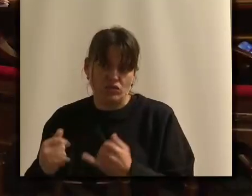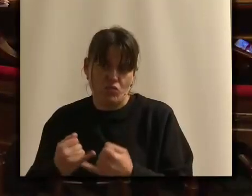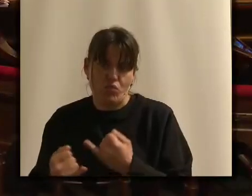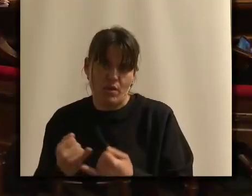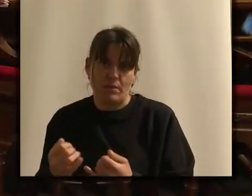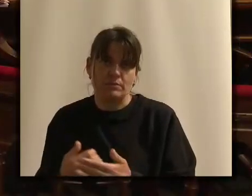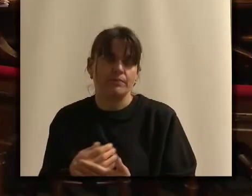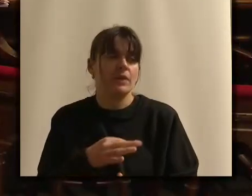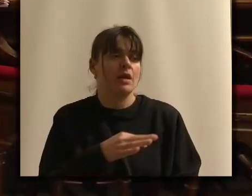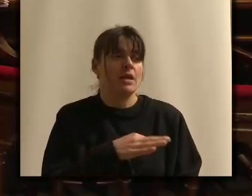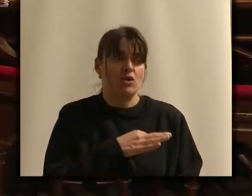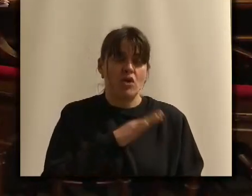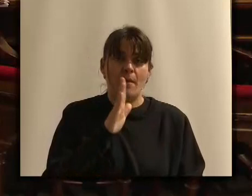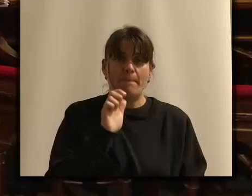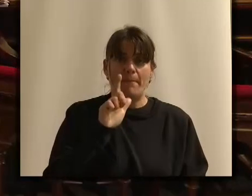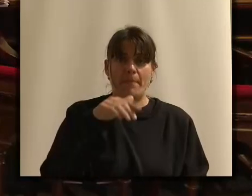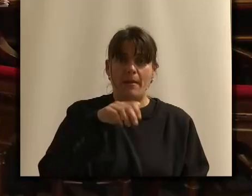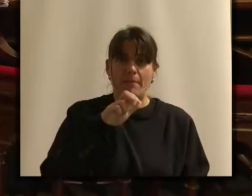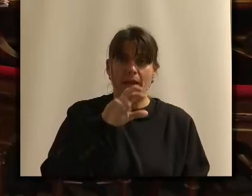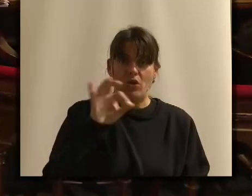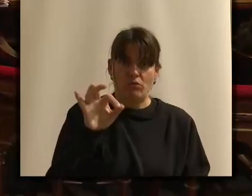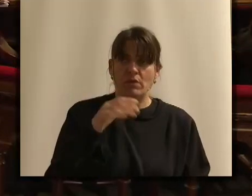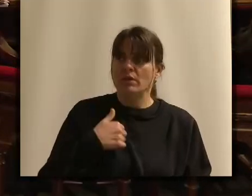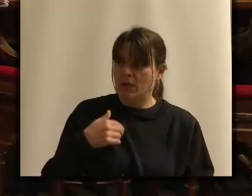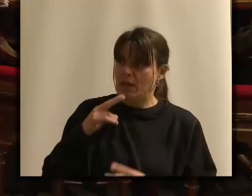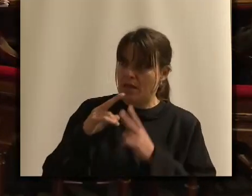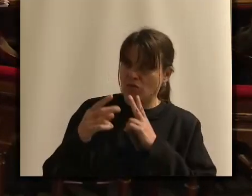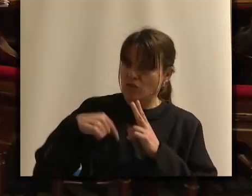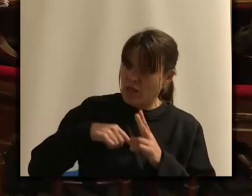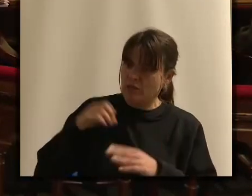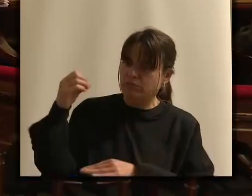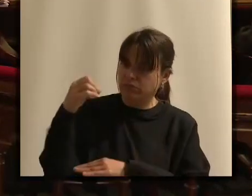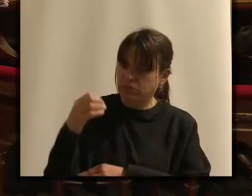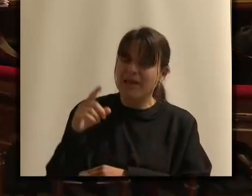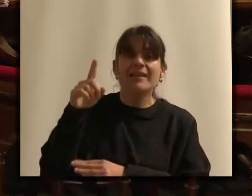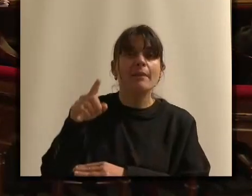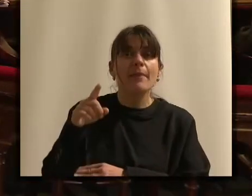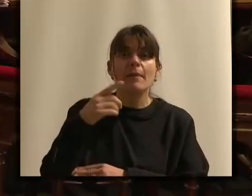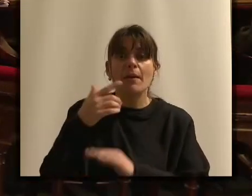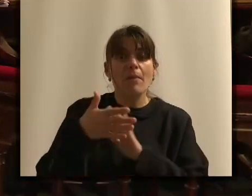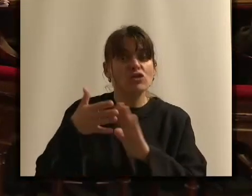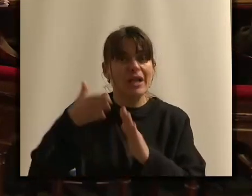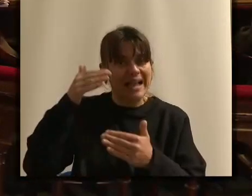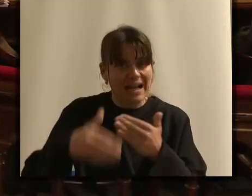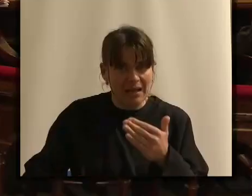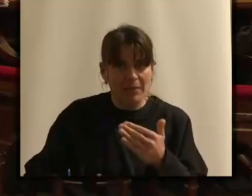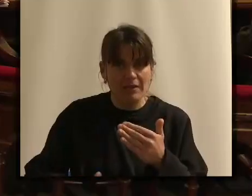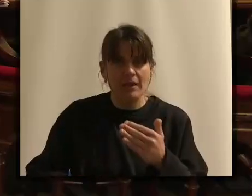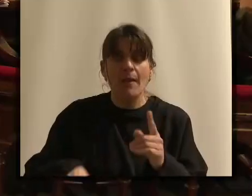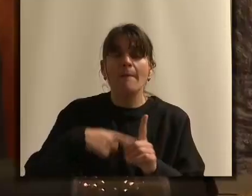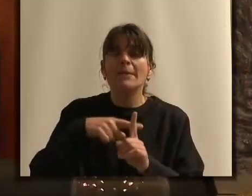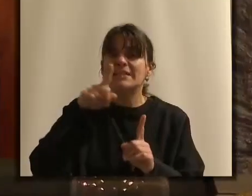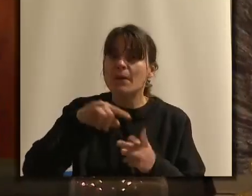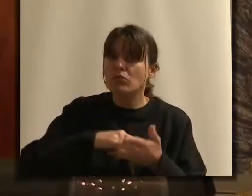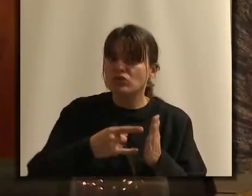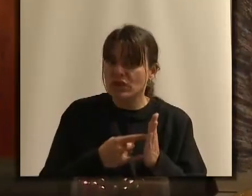Palmero. Sí, escolta, que els escoltem, posem semàfors, posem reducció de velocitat, és a dir, limitació de velocitat, i ara, a més, hi ha